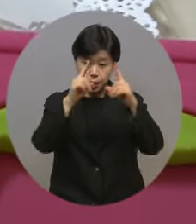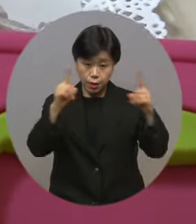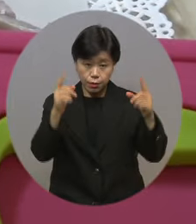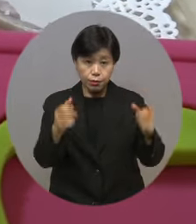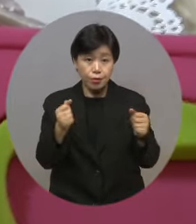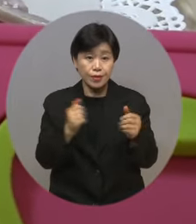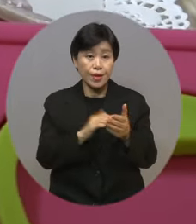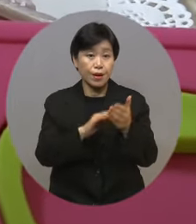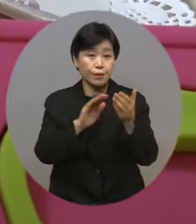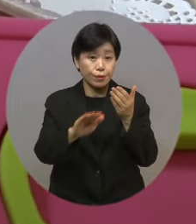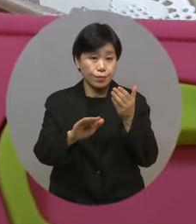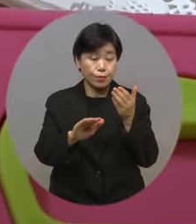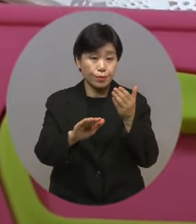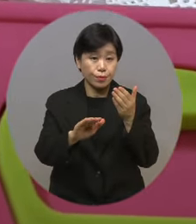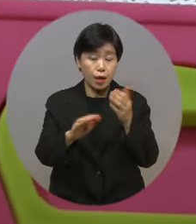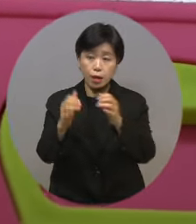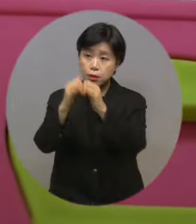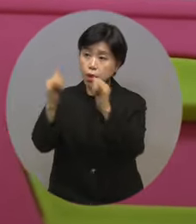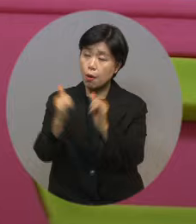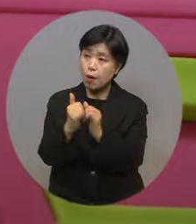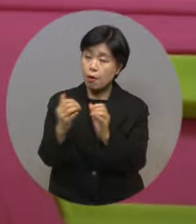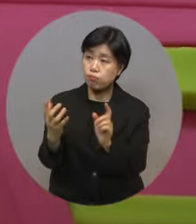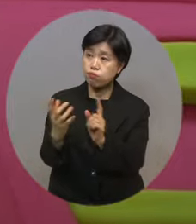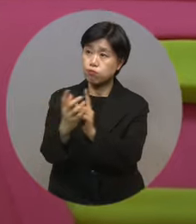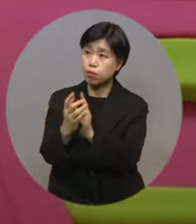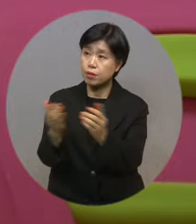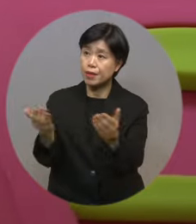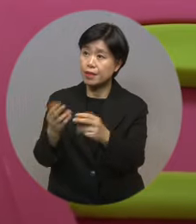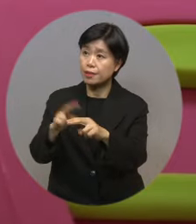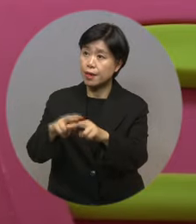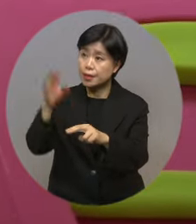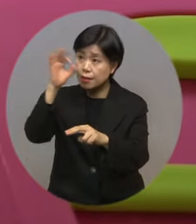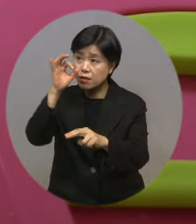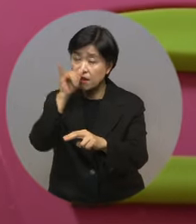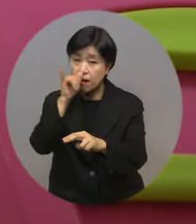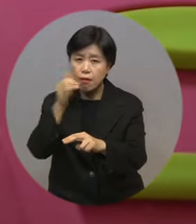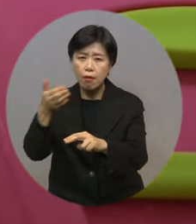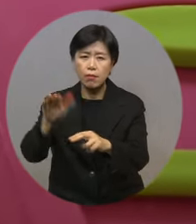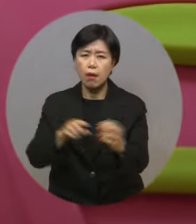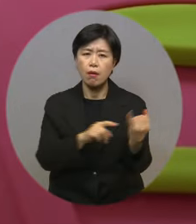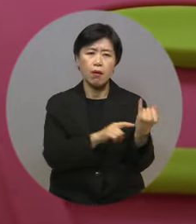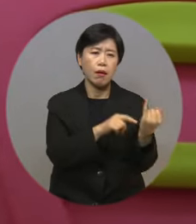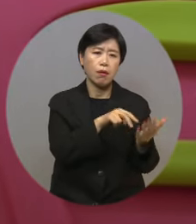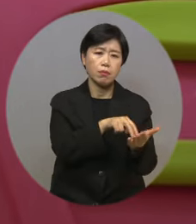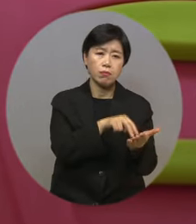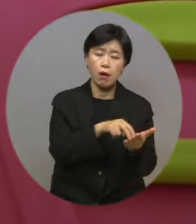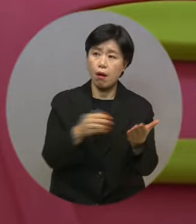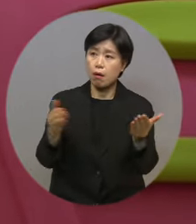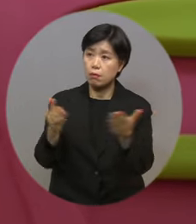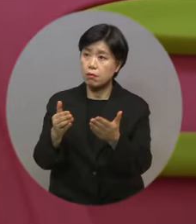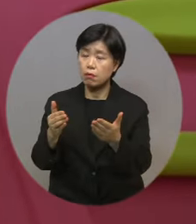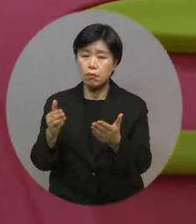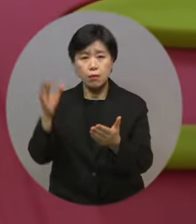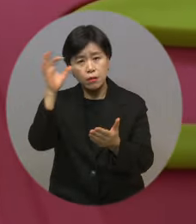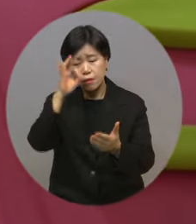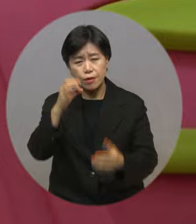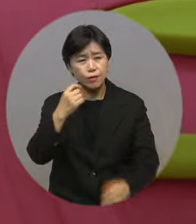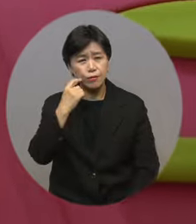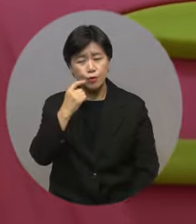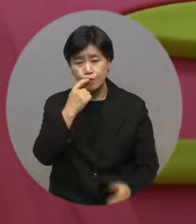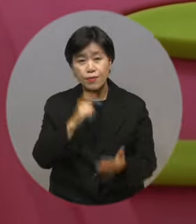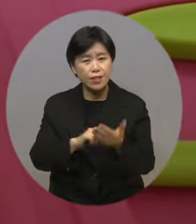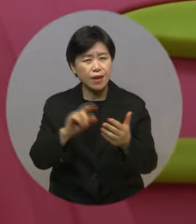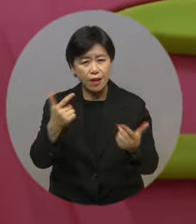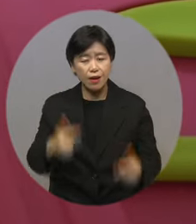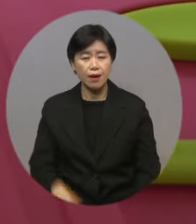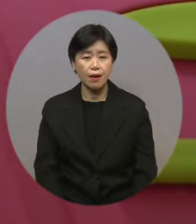졸업하고 남들은 사회생활을 할 나이지만 취업을 하는 것이 쉽지 않기도 했고 지연 씨 자신의 꿈을